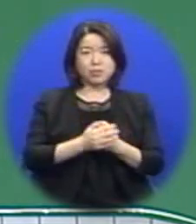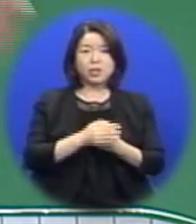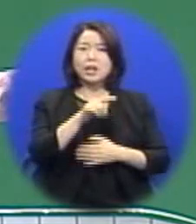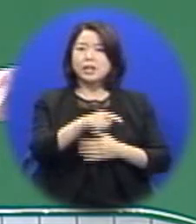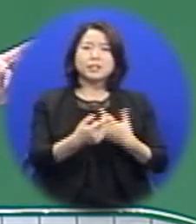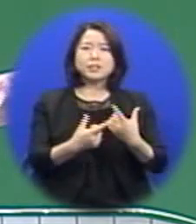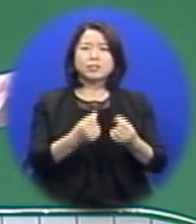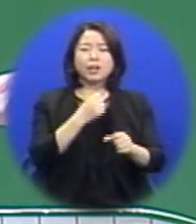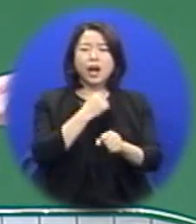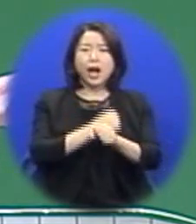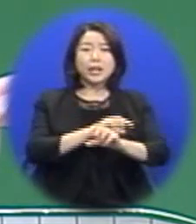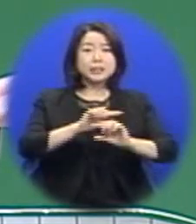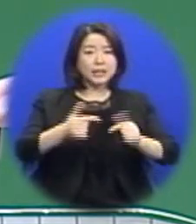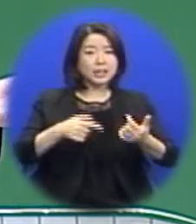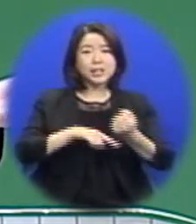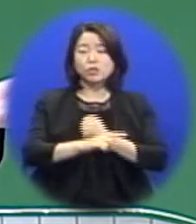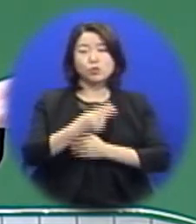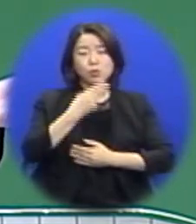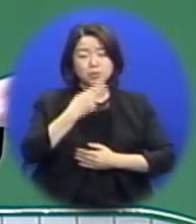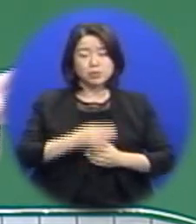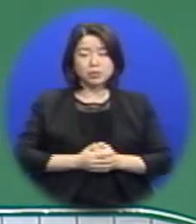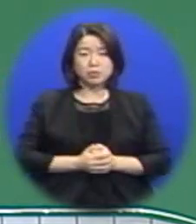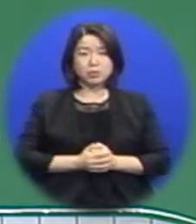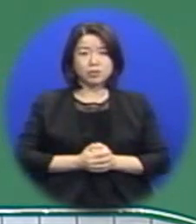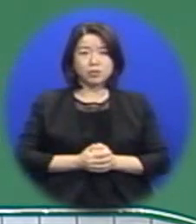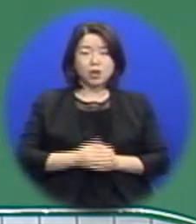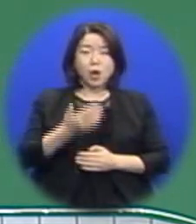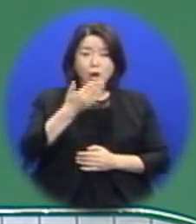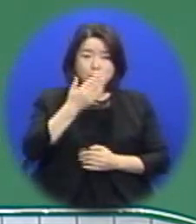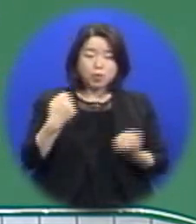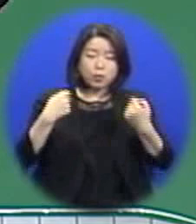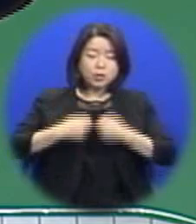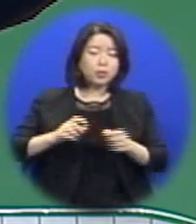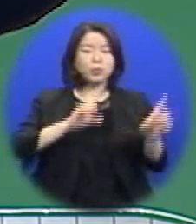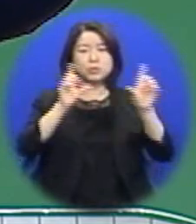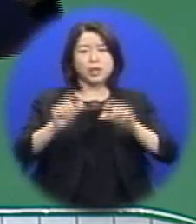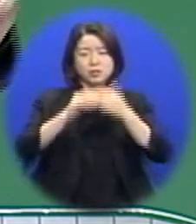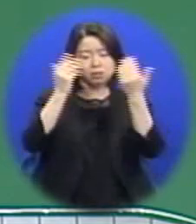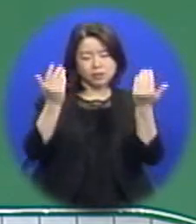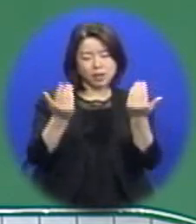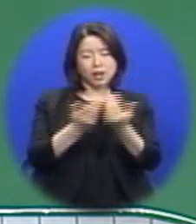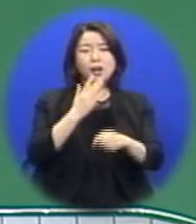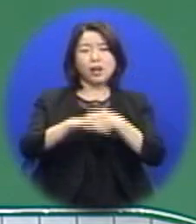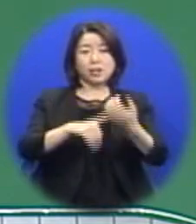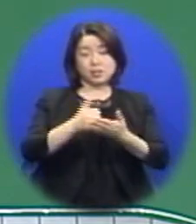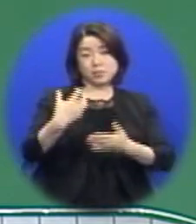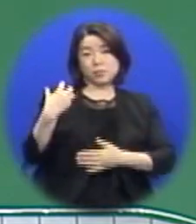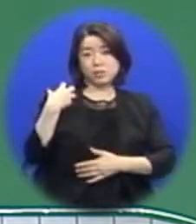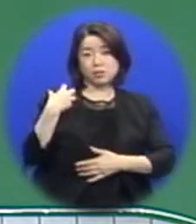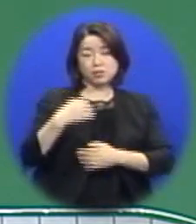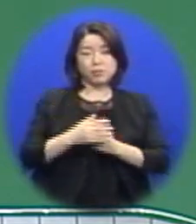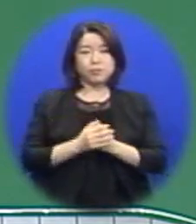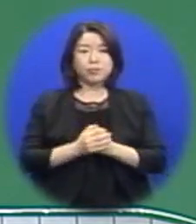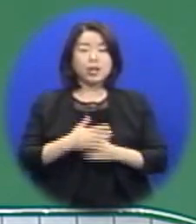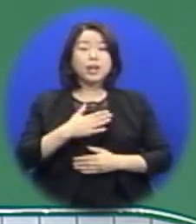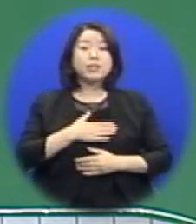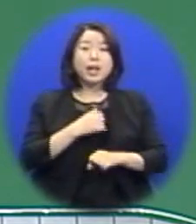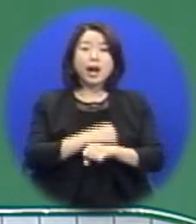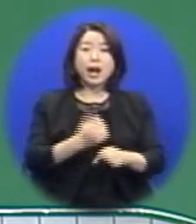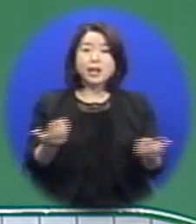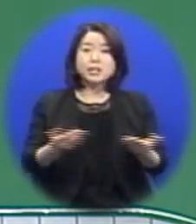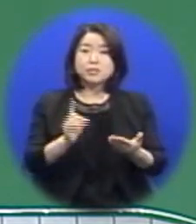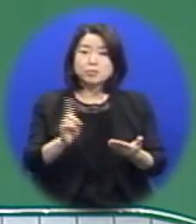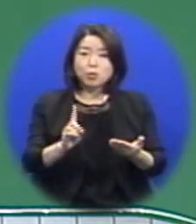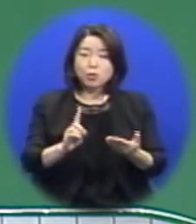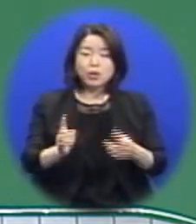그렇게 안 할 이유가 없어요. 먹고 있고 사는 거 다 하나님 책임져 주심. 내가 할 일은 뭐지요?